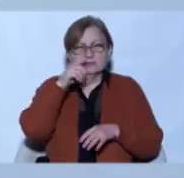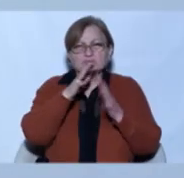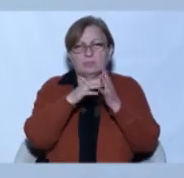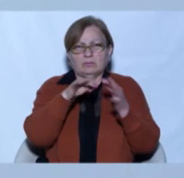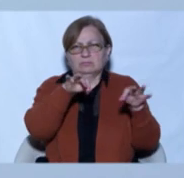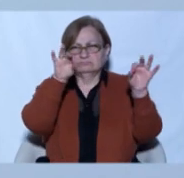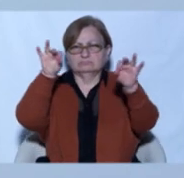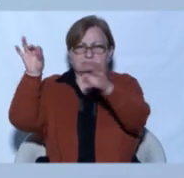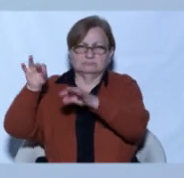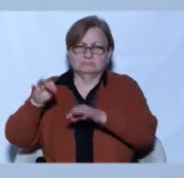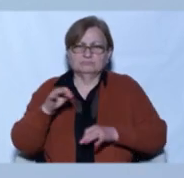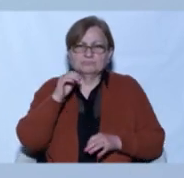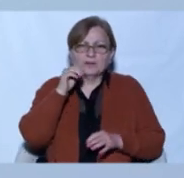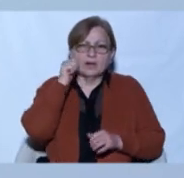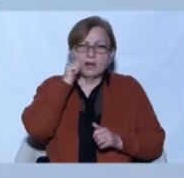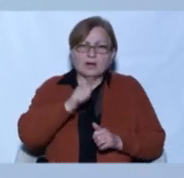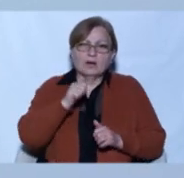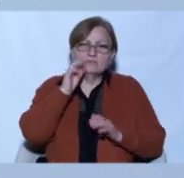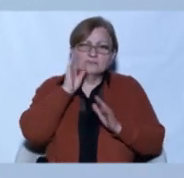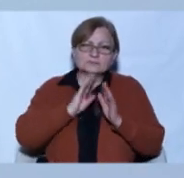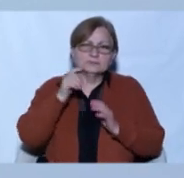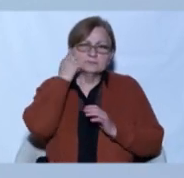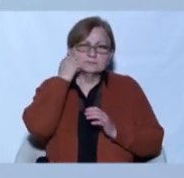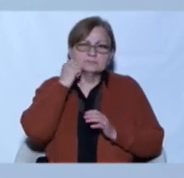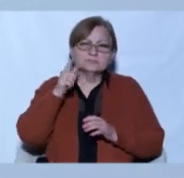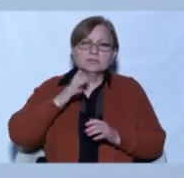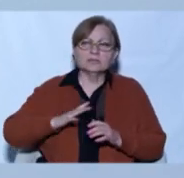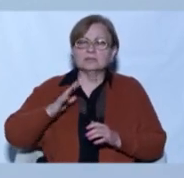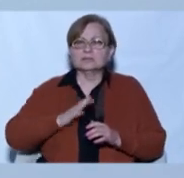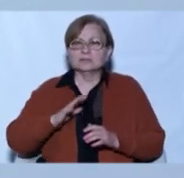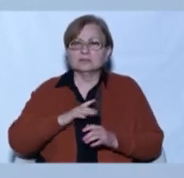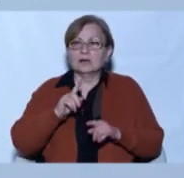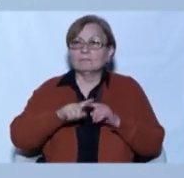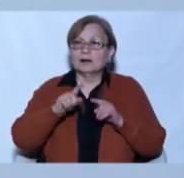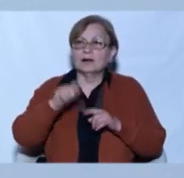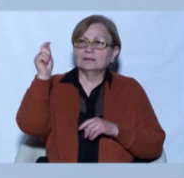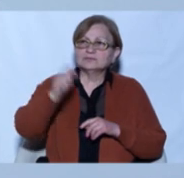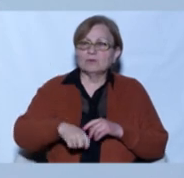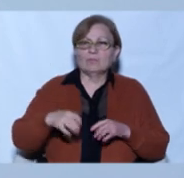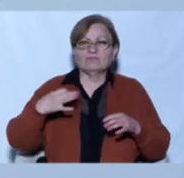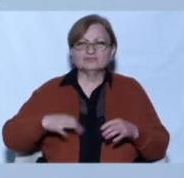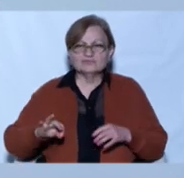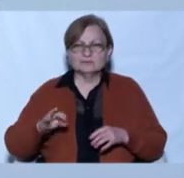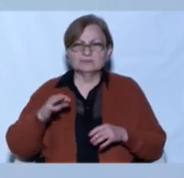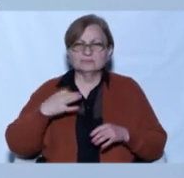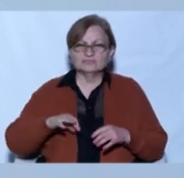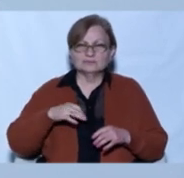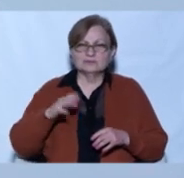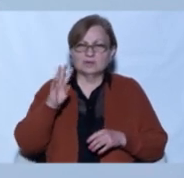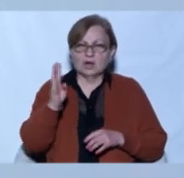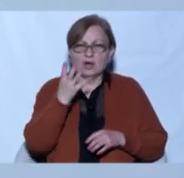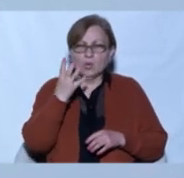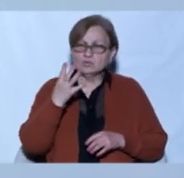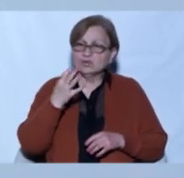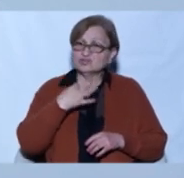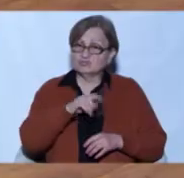ბებო ყოველ დილას ათენებს იმედით, მოლოდინით, რომ მასთან ჩავლენ შვილები, შვილიშვილები. 4 შვილი